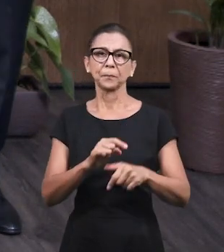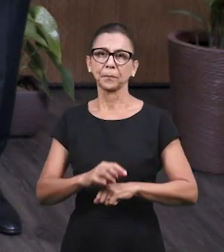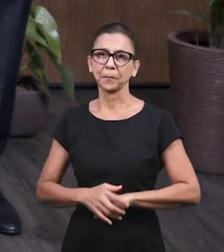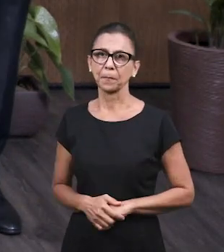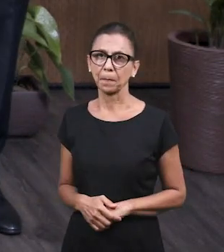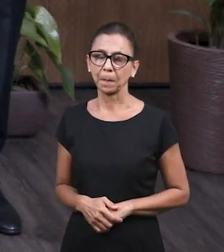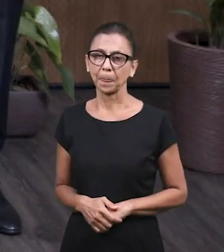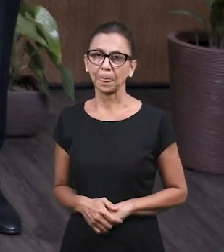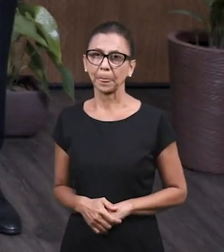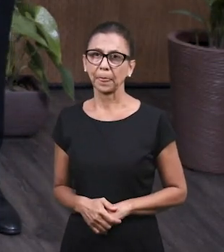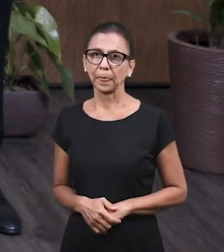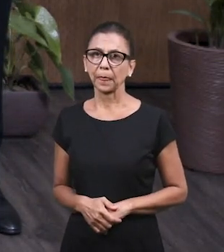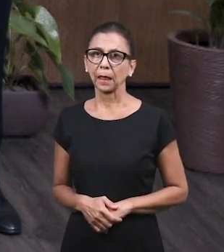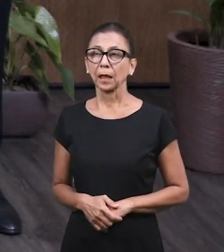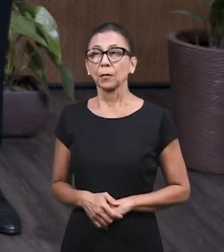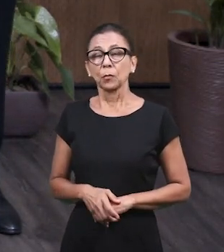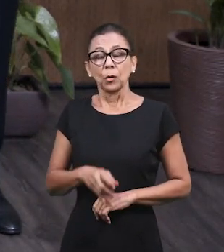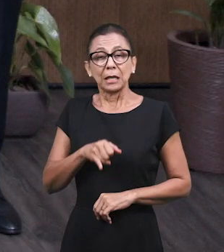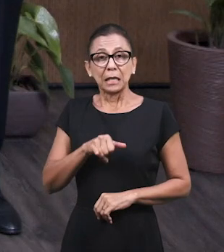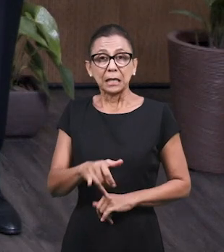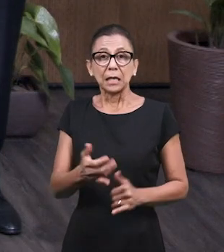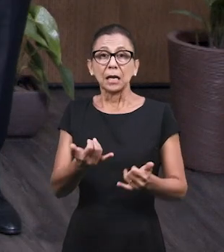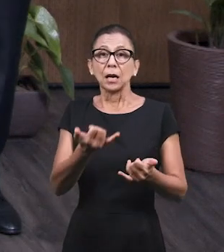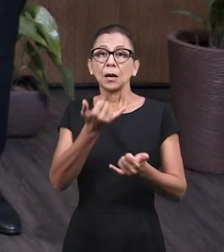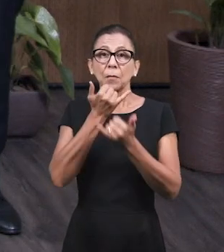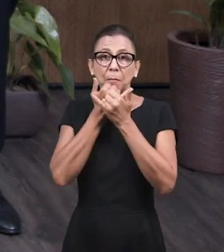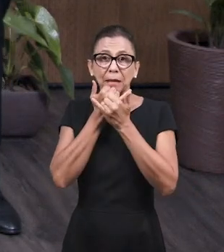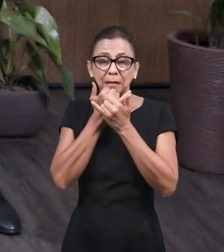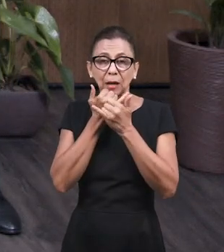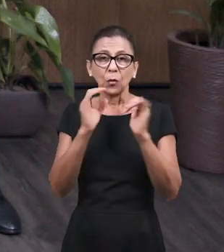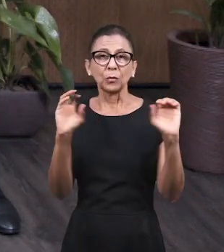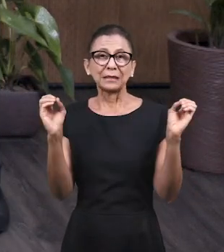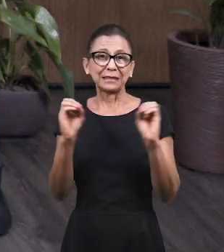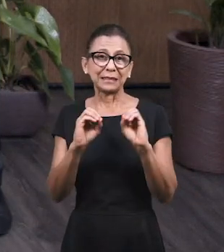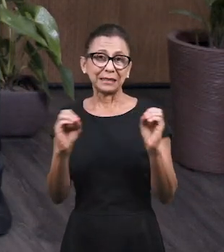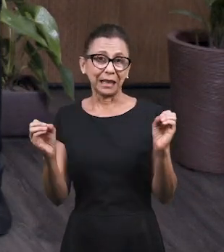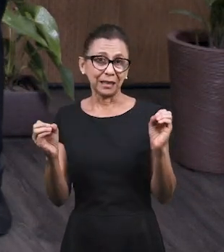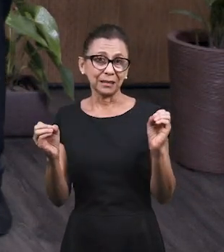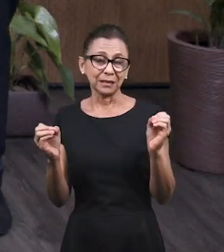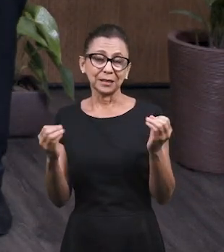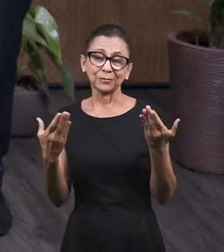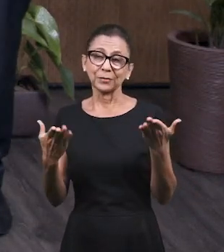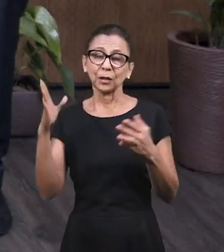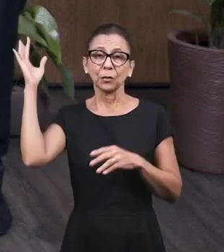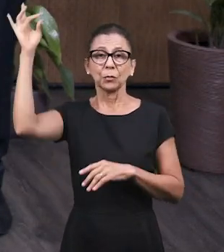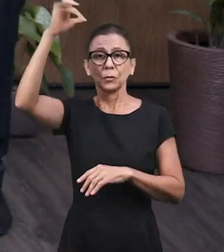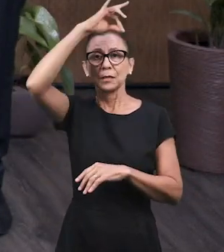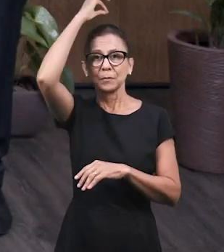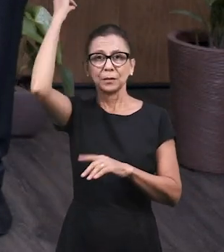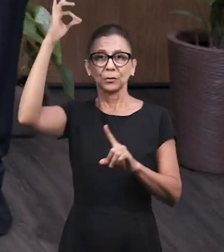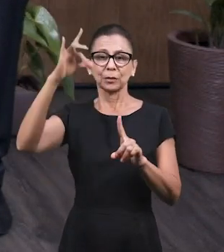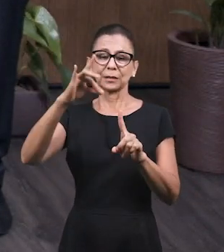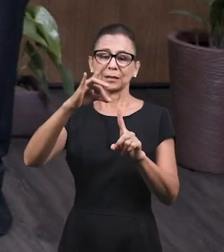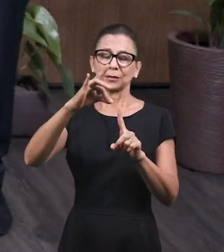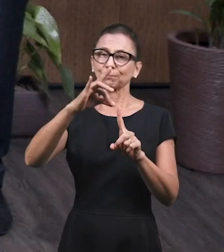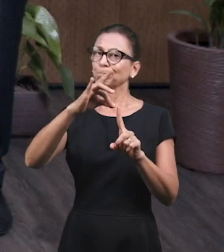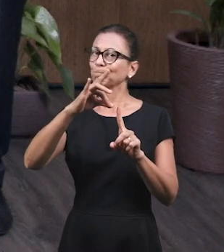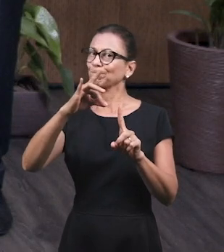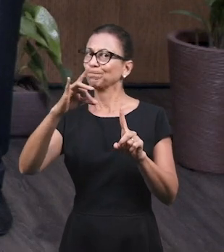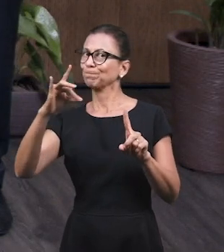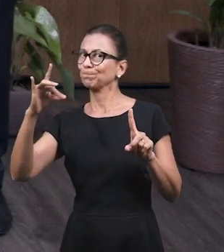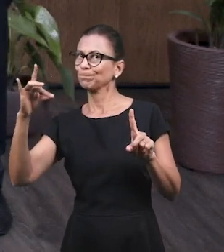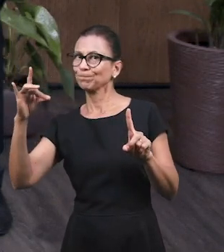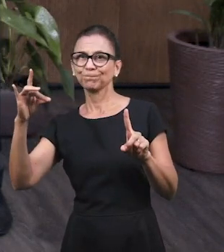pardon, il n'y a pas de communion. Le Saint-Esprit, il n'est pas présent. Et